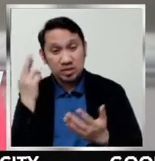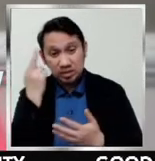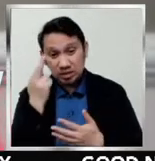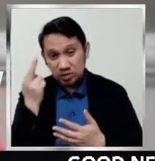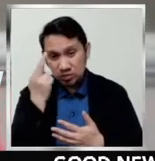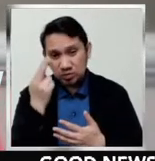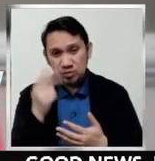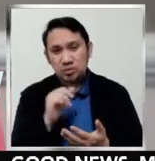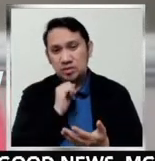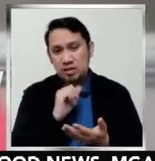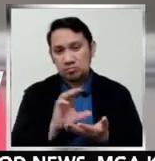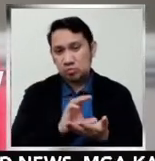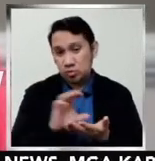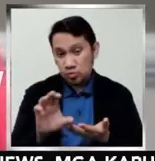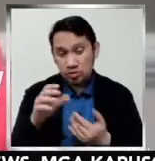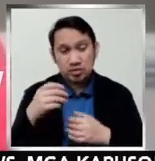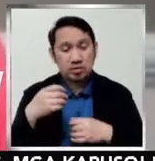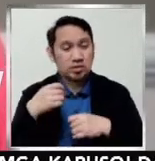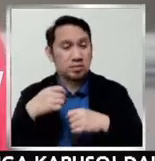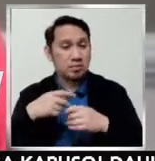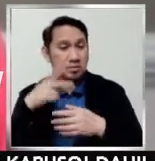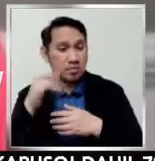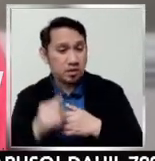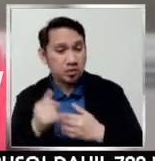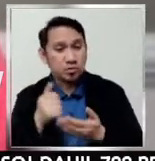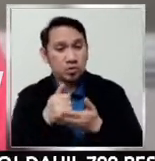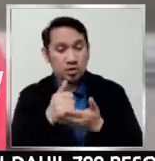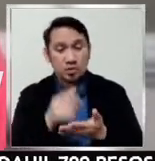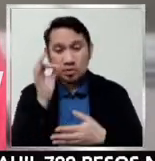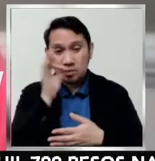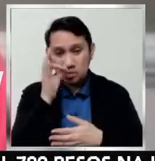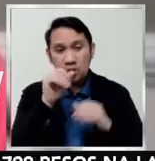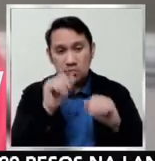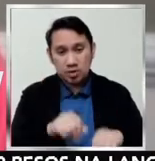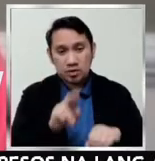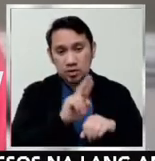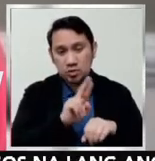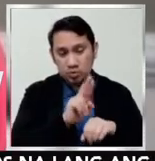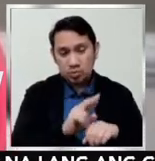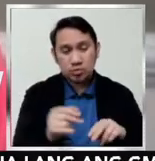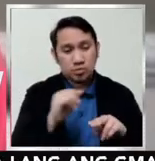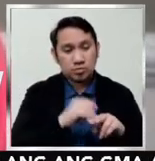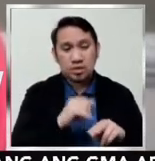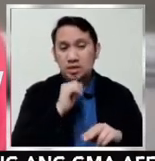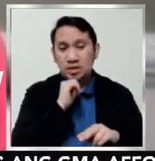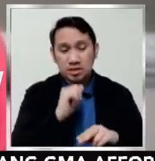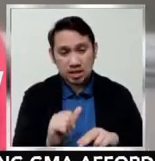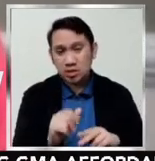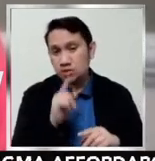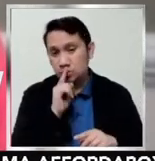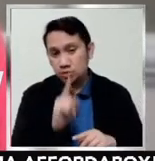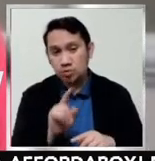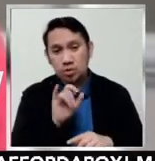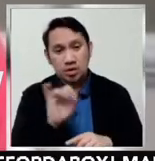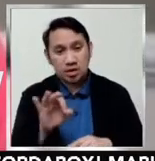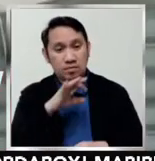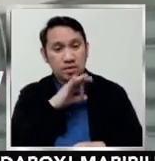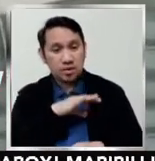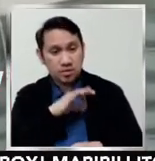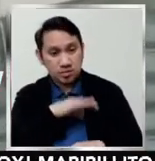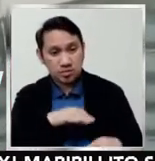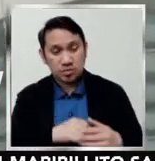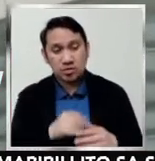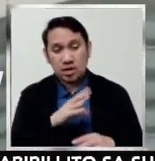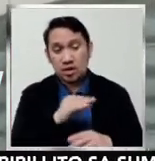proyekto makatutulong sa mga Pilipino, i-invest ang pondo nang walang katiyakang kikita ito. Nasama pa raw ang dividends ng